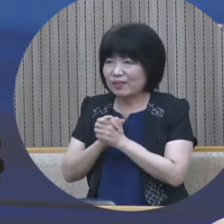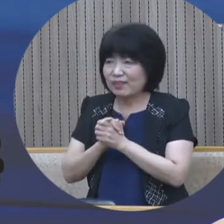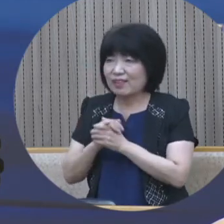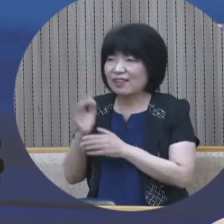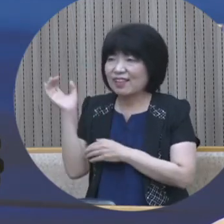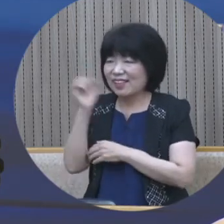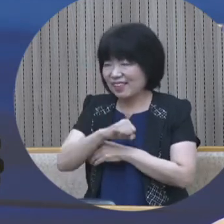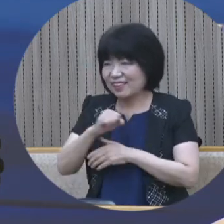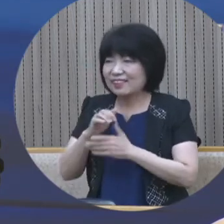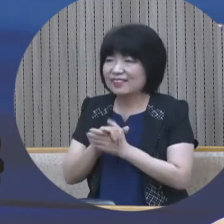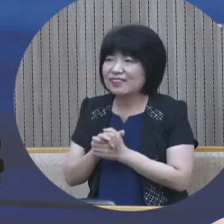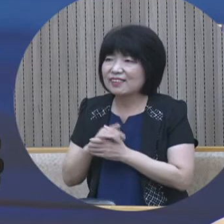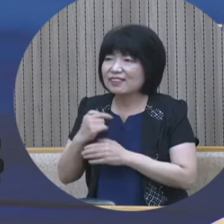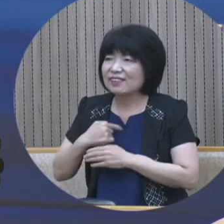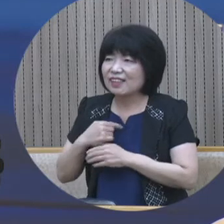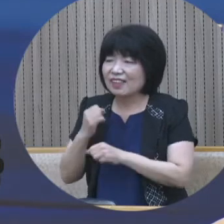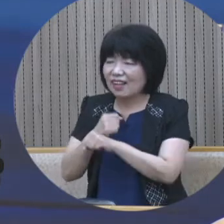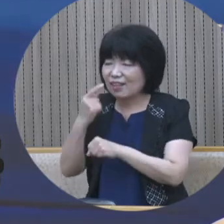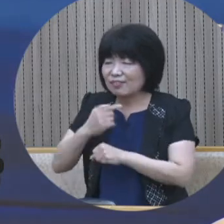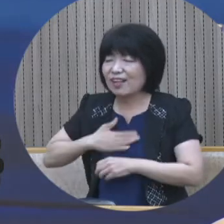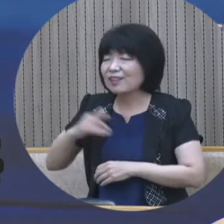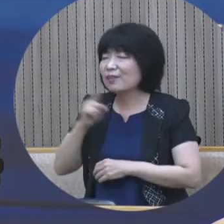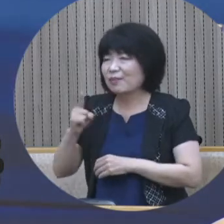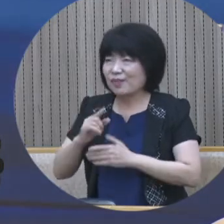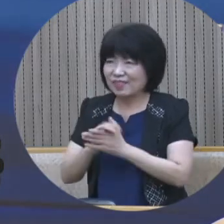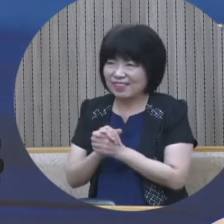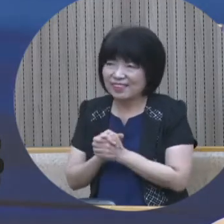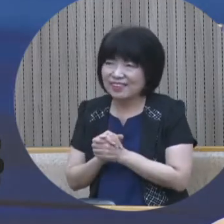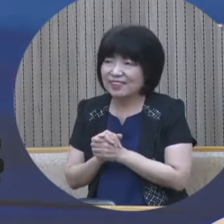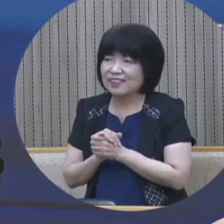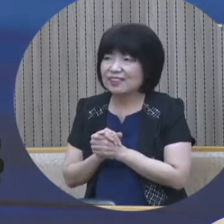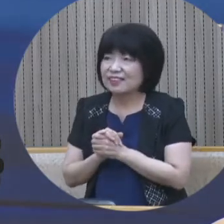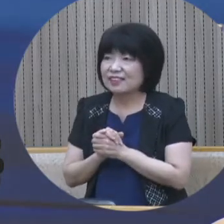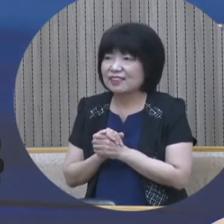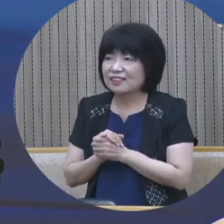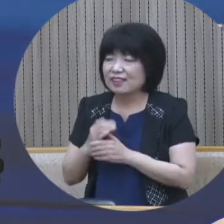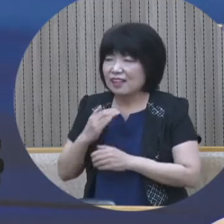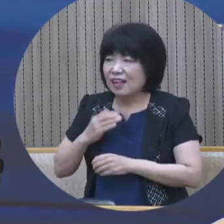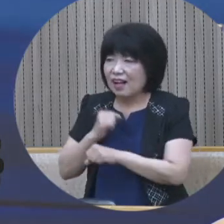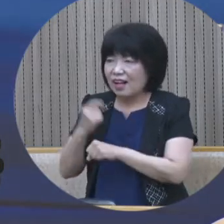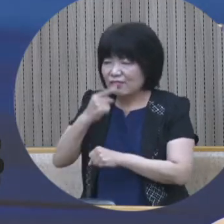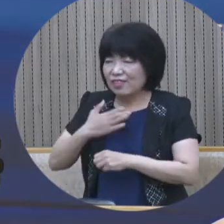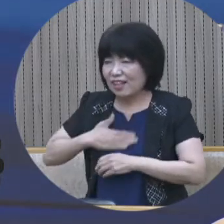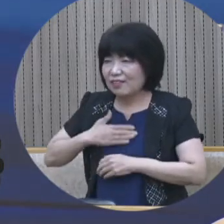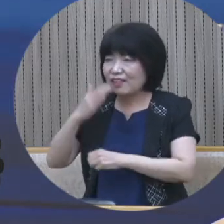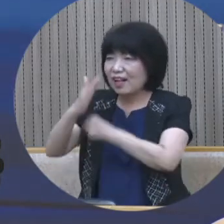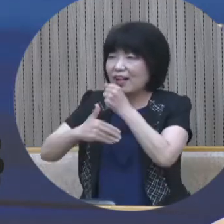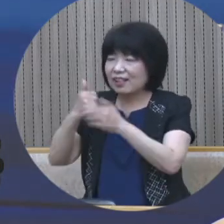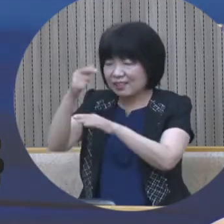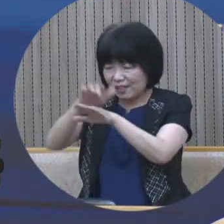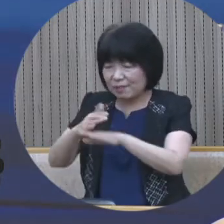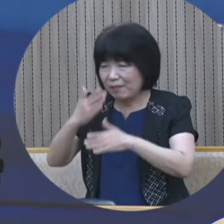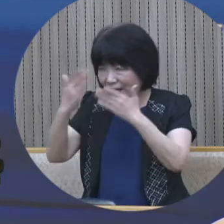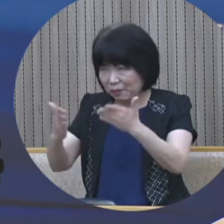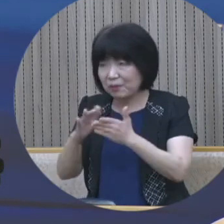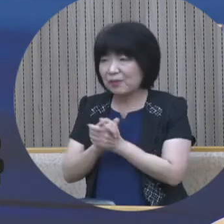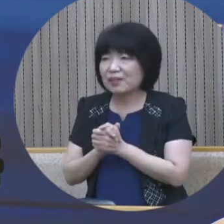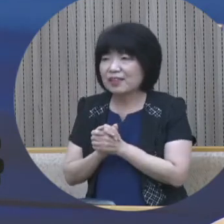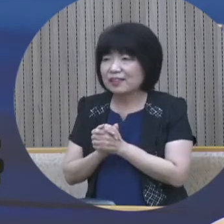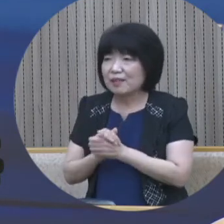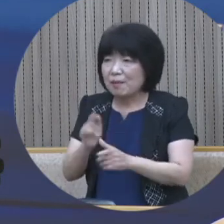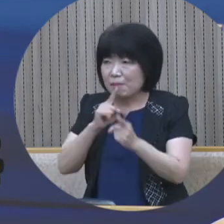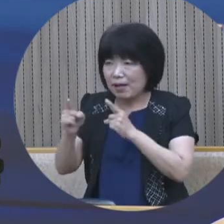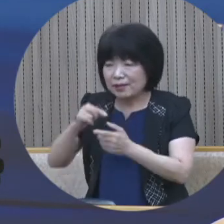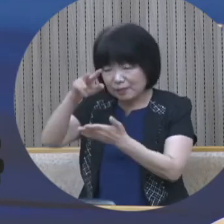그러구나. 내가 할 줄 안 게 뭐 있어? 할 줄 안 게 하나님을 예배하고